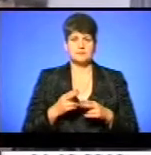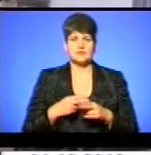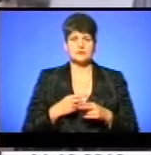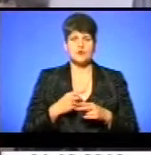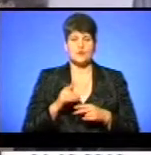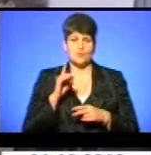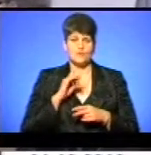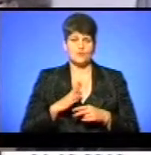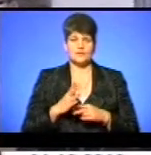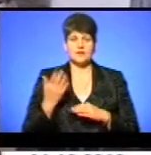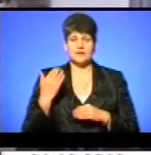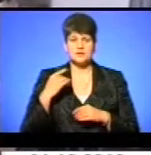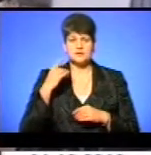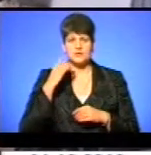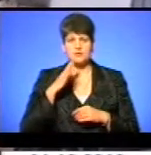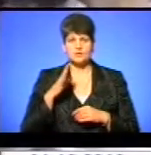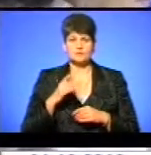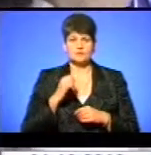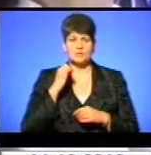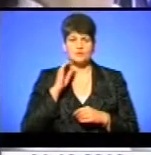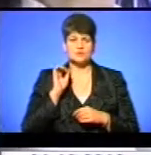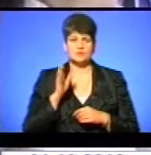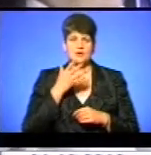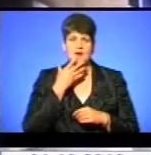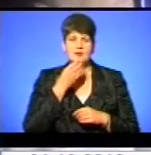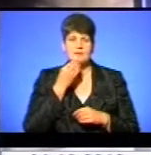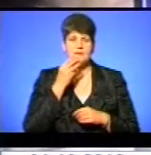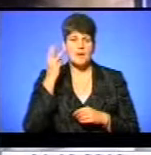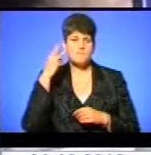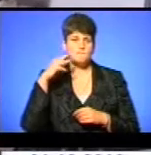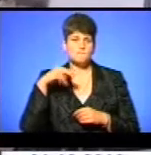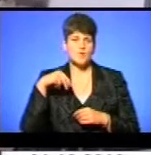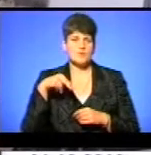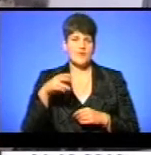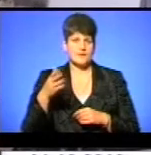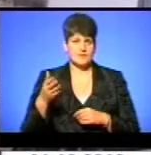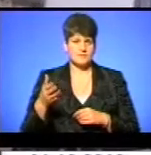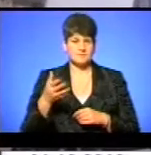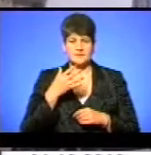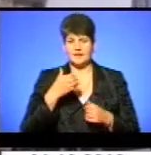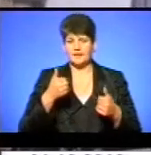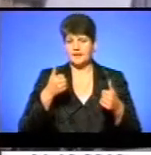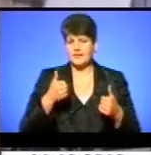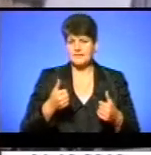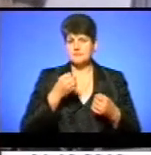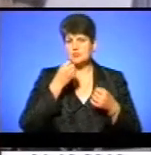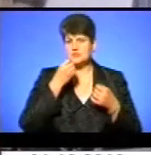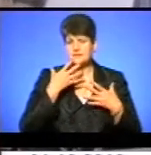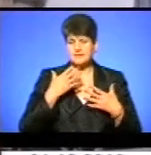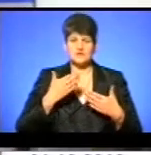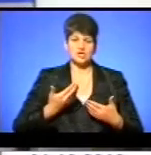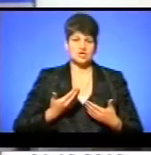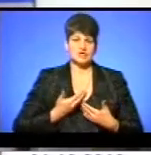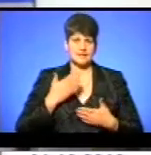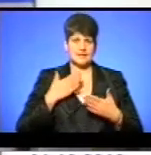не думав, що бабусі можуть бути такими гарними моделями, такими, як то кажуть, класними, позитивними, такими